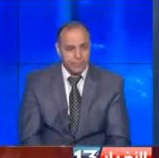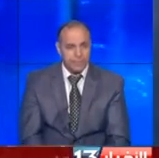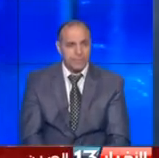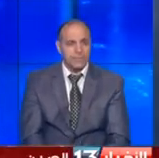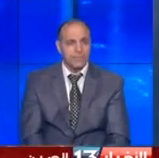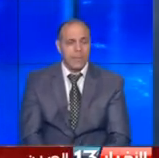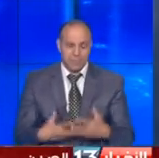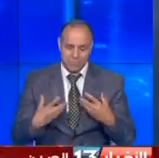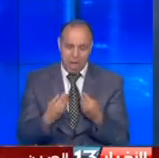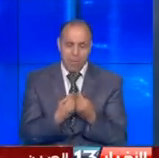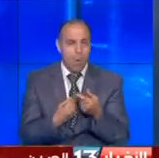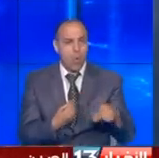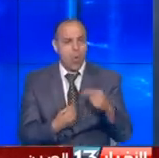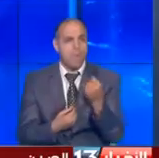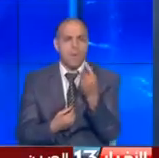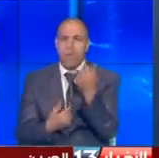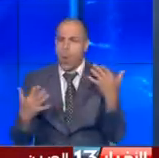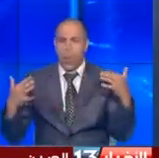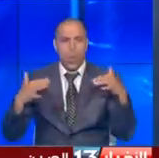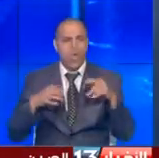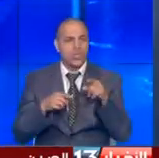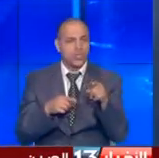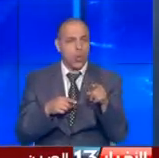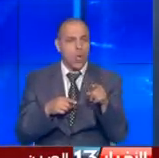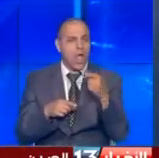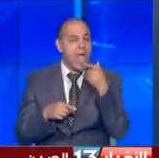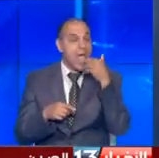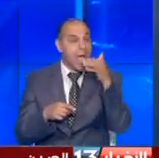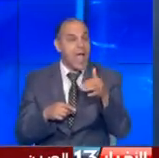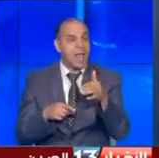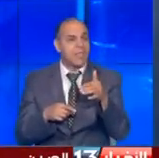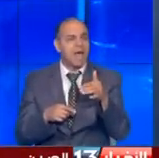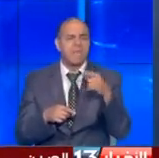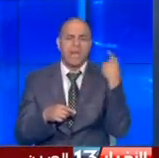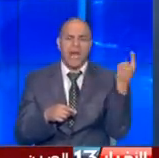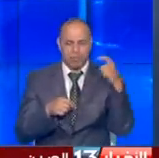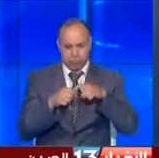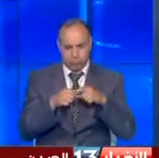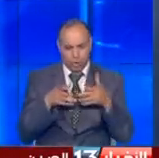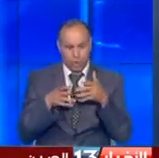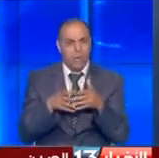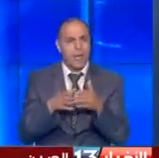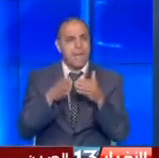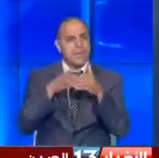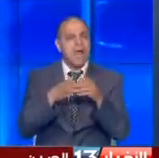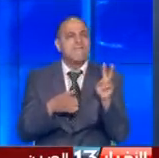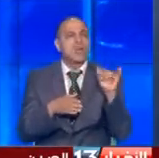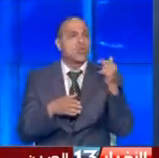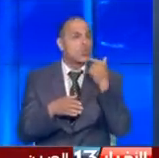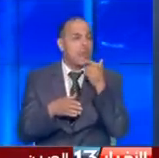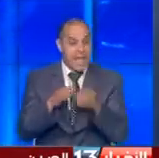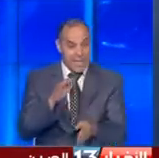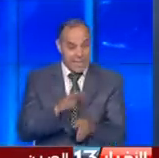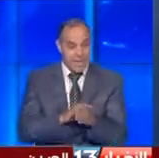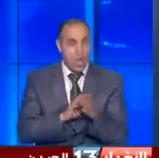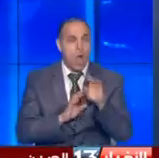وسط تعالي هتافات مئات الآلاف من الحاضرين الذين توافدوا من كل حدب وصوب على ميناء فيكتوريا، انطلق